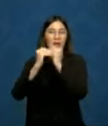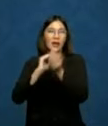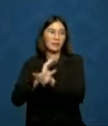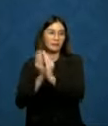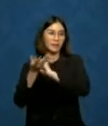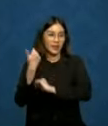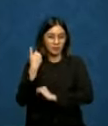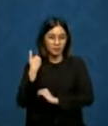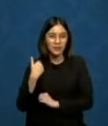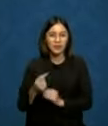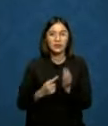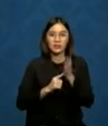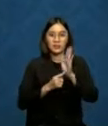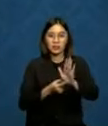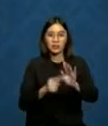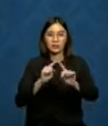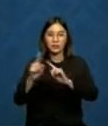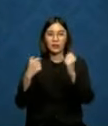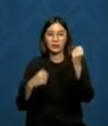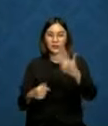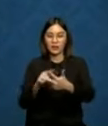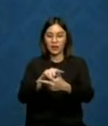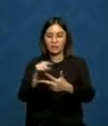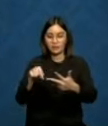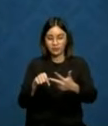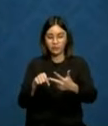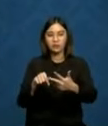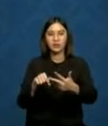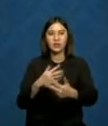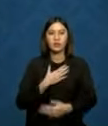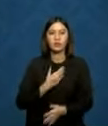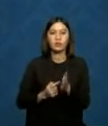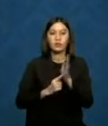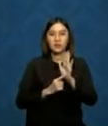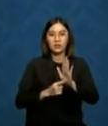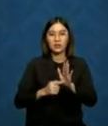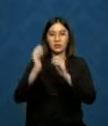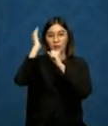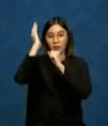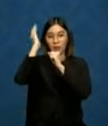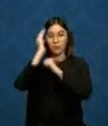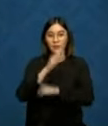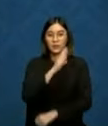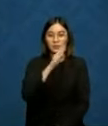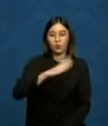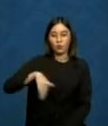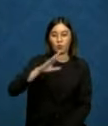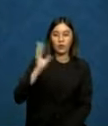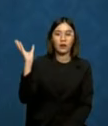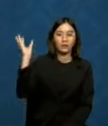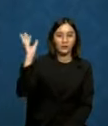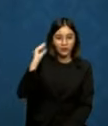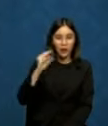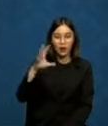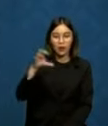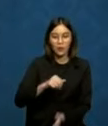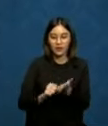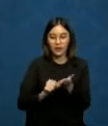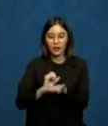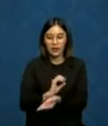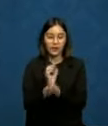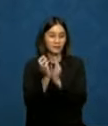เข้าใจว่าข้อเสนอ 3ช่องทาง 3เครื่องมือที่ผมเสนอไปนั้นถ้าท่านได้รับฟังและนำไปปรับ